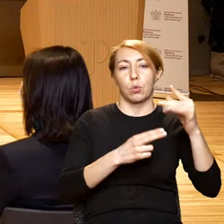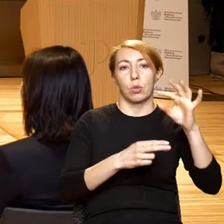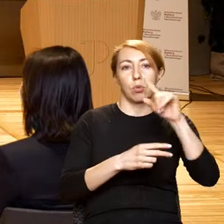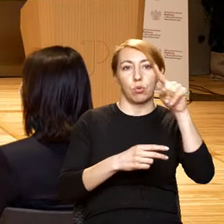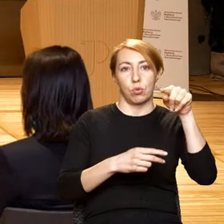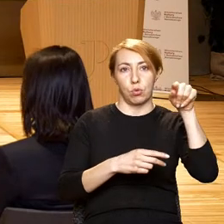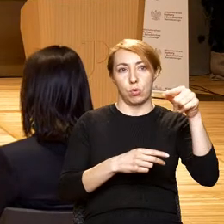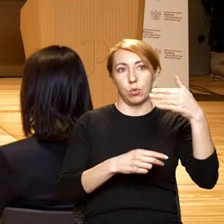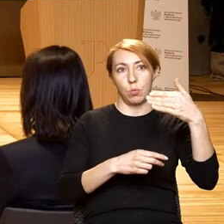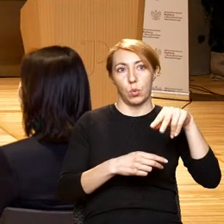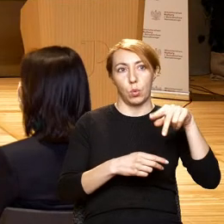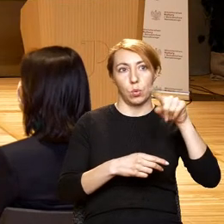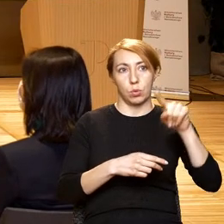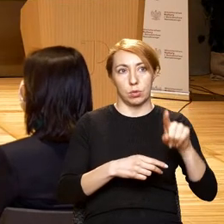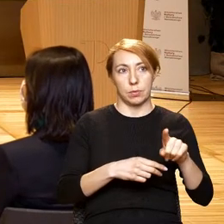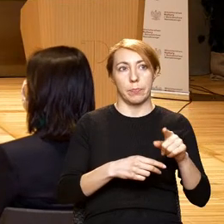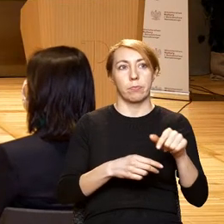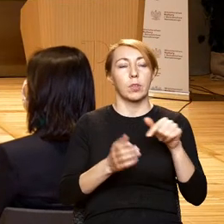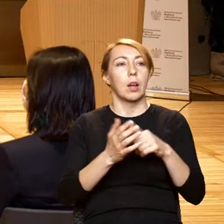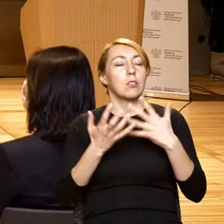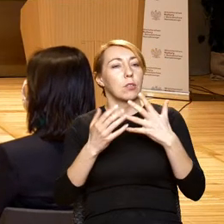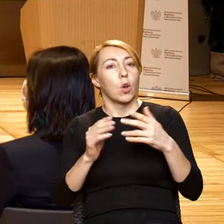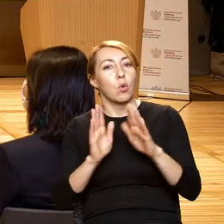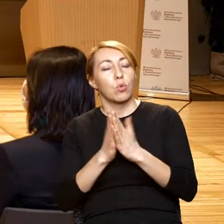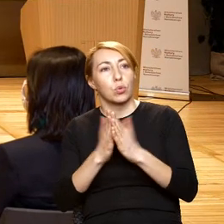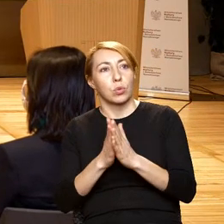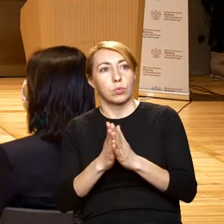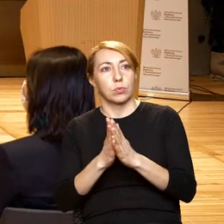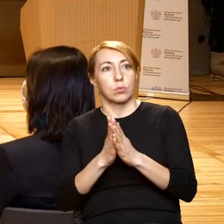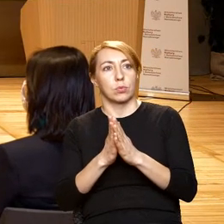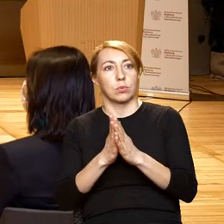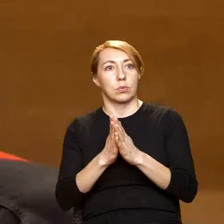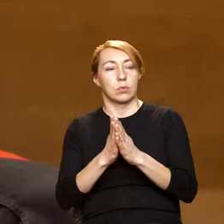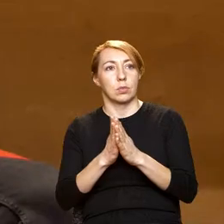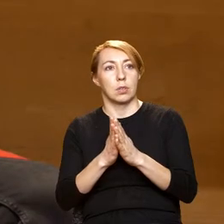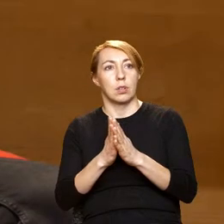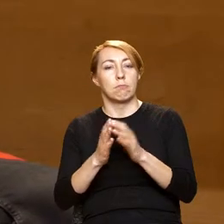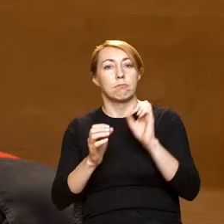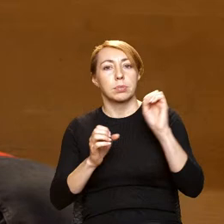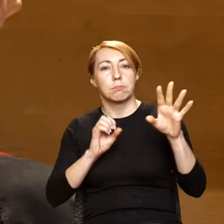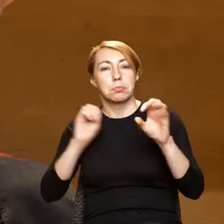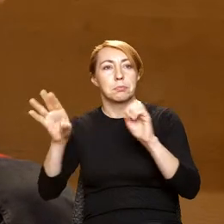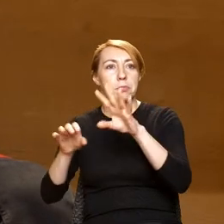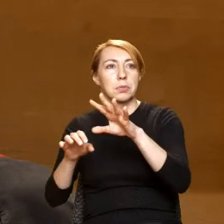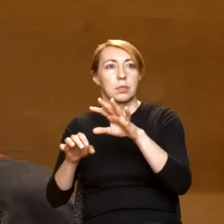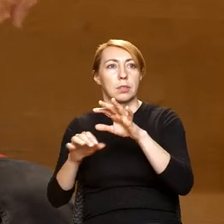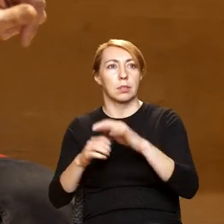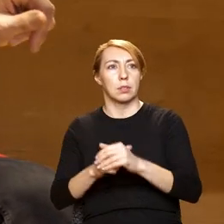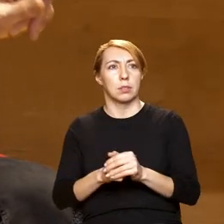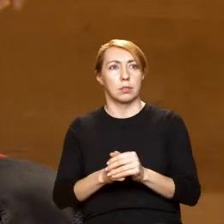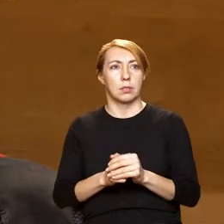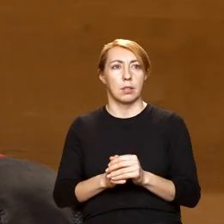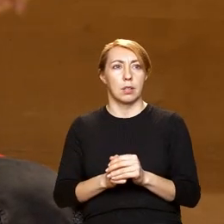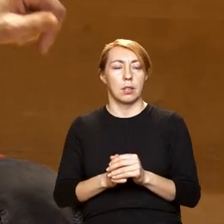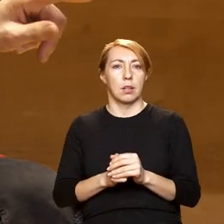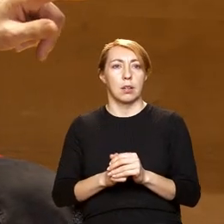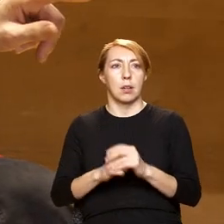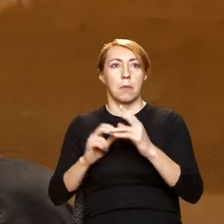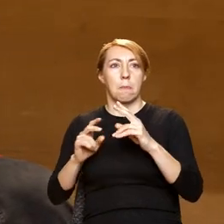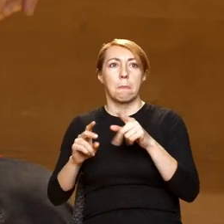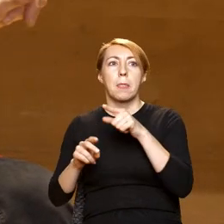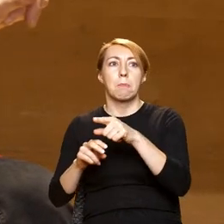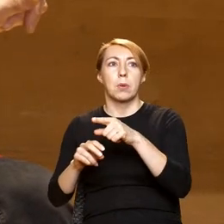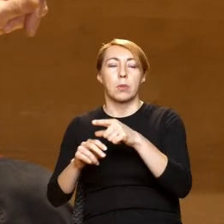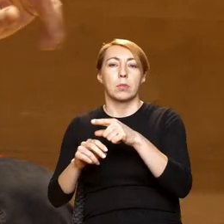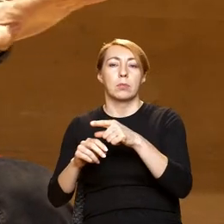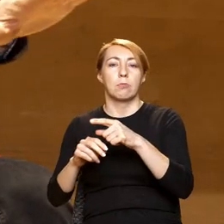Ta książka trzeba, żeby poszła do Telś, do Szabin, bo tam lubię Bilewiczów, Piłsudskich